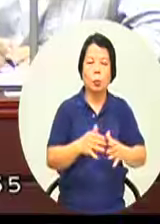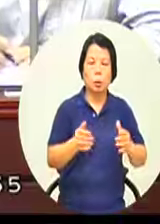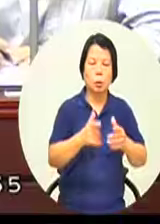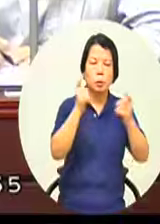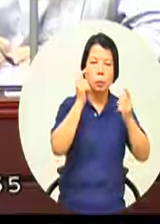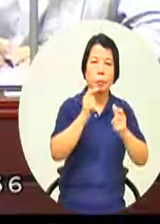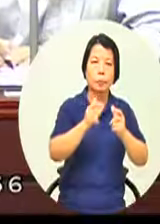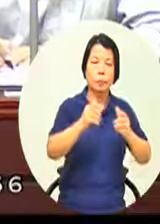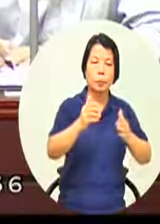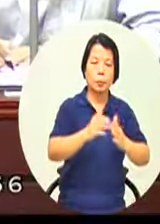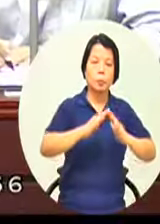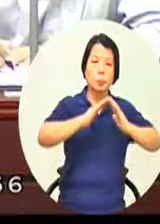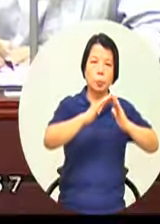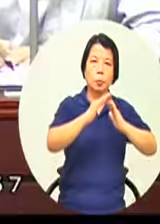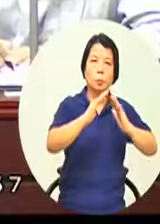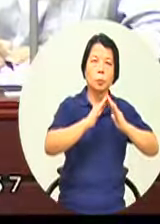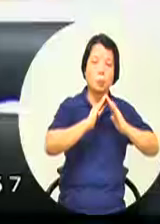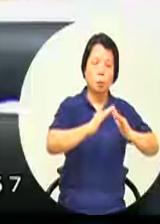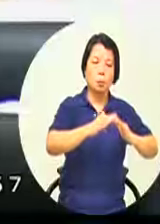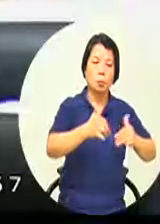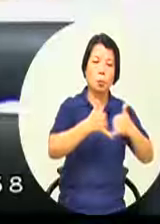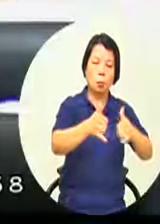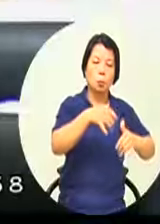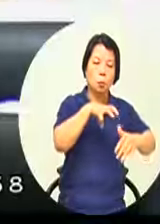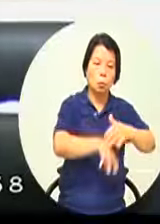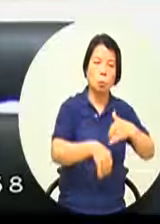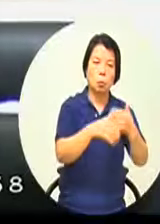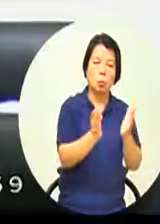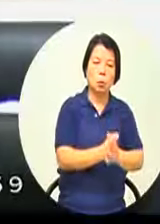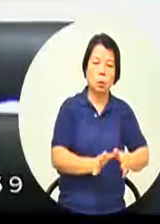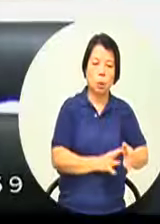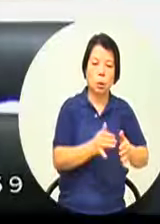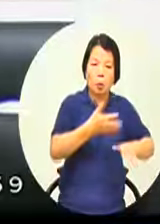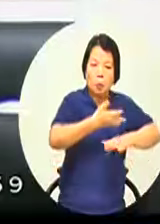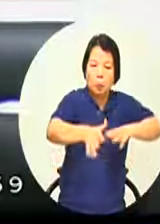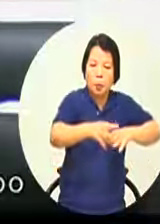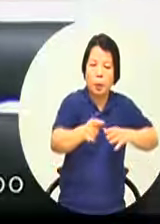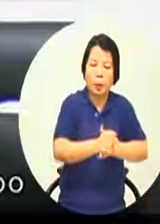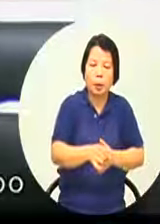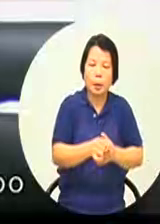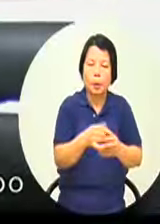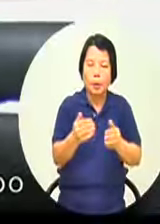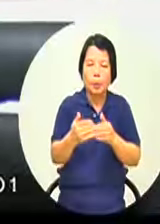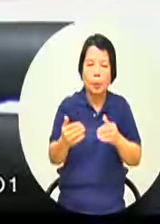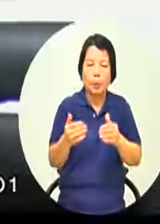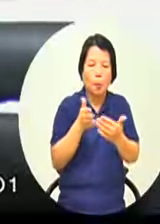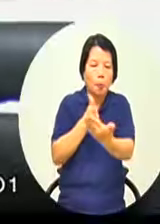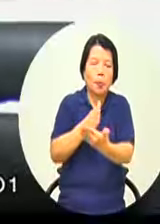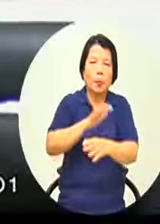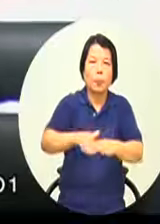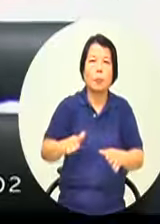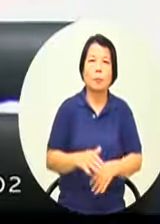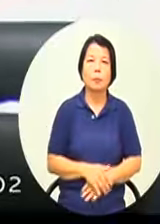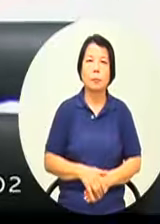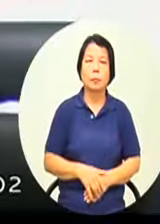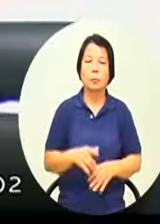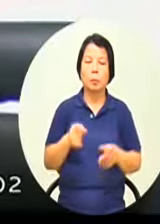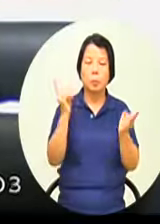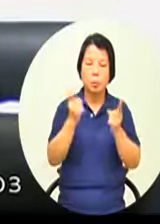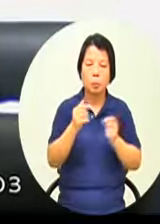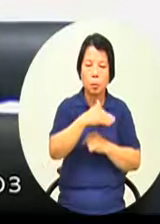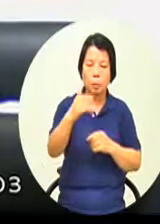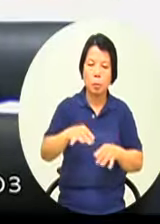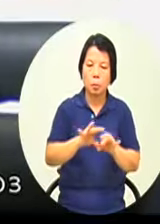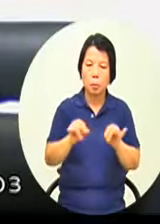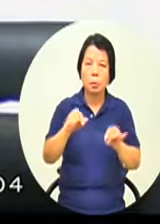泄。 所以鼓山是 部分地区 跟它的地势没有关系就对了， 跟鼓山的部分